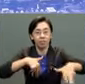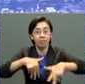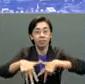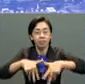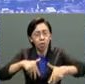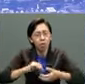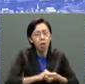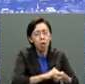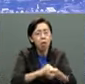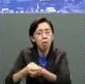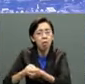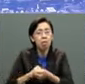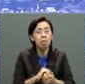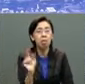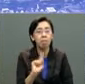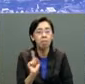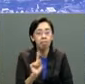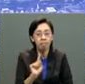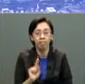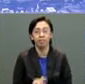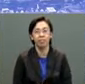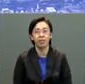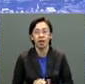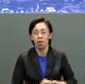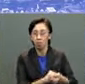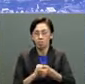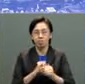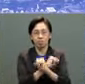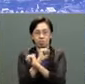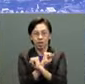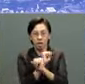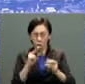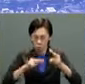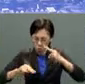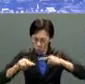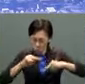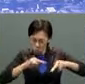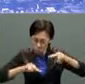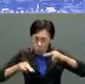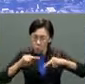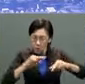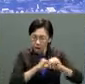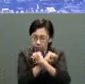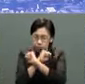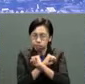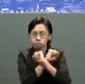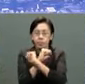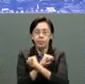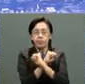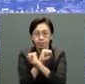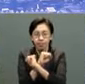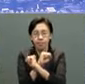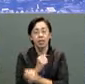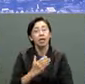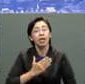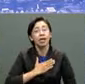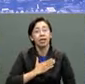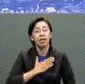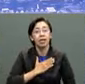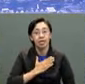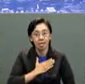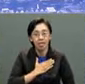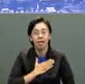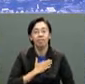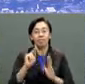ที่จะได้ควบคุมดูแลอย่างใกล้ชิดกันมากขึ้นเราเชื่อว่าสิ่งที่เราออกมาต